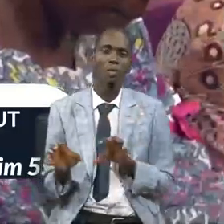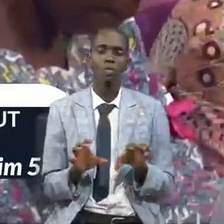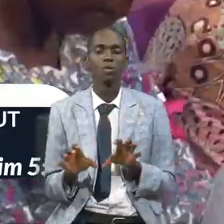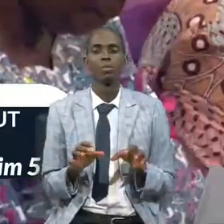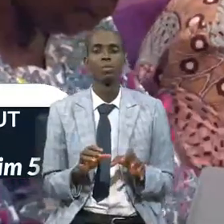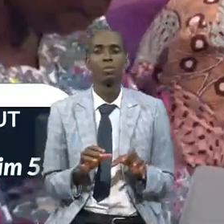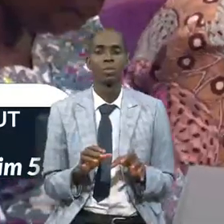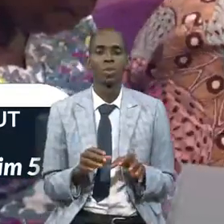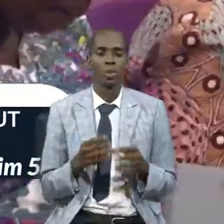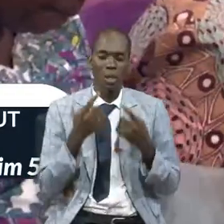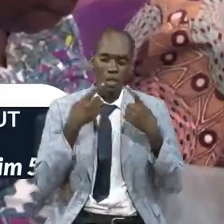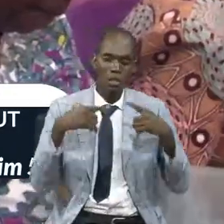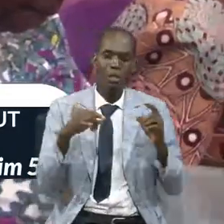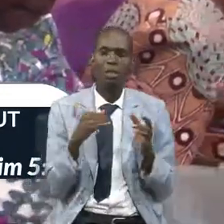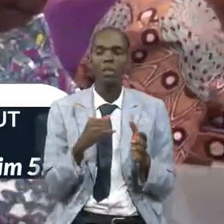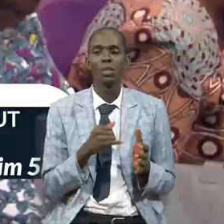Vous